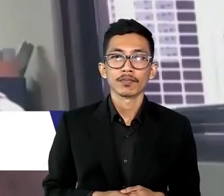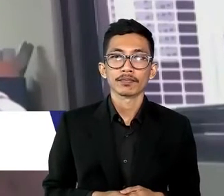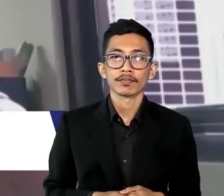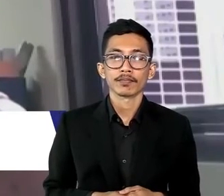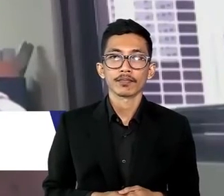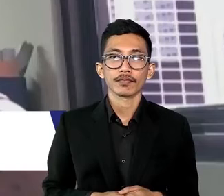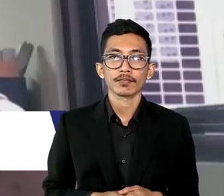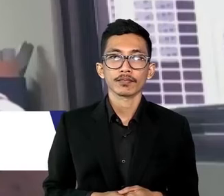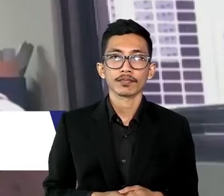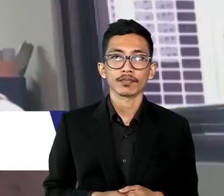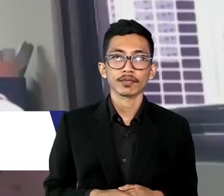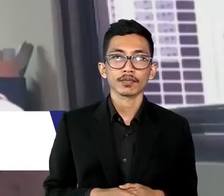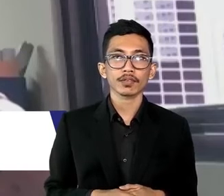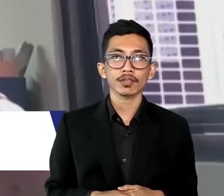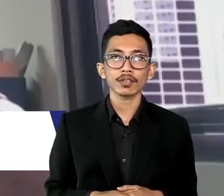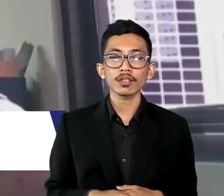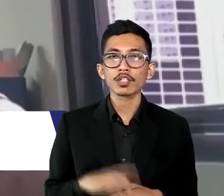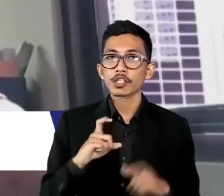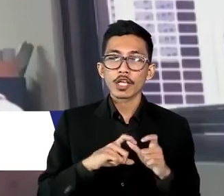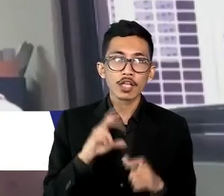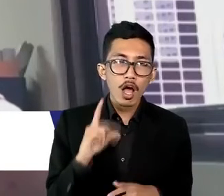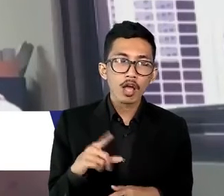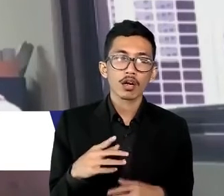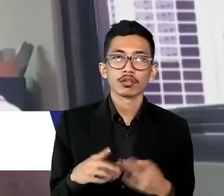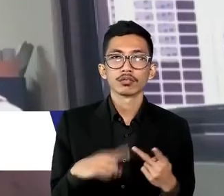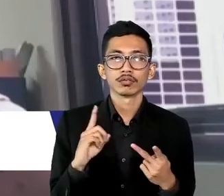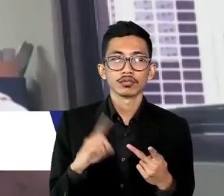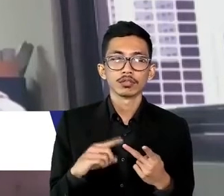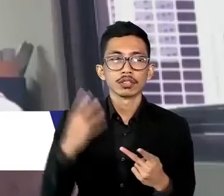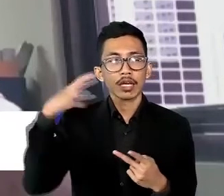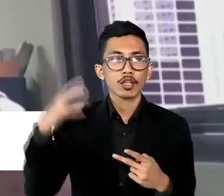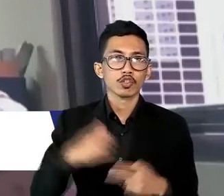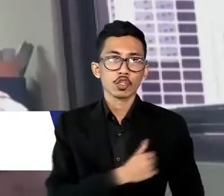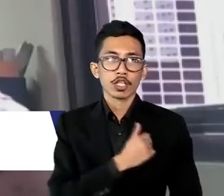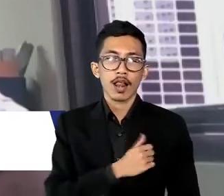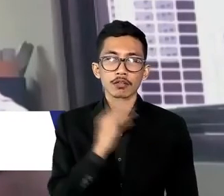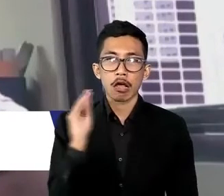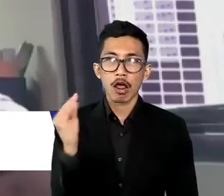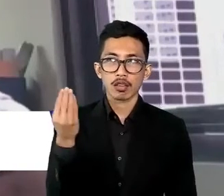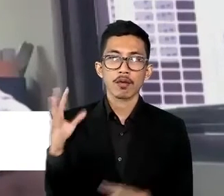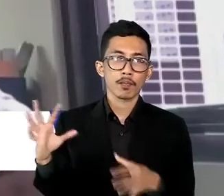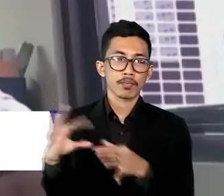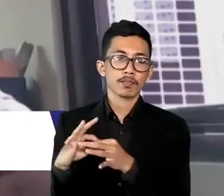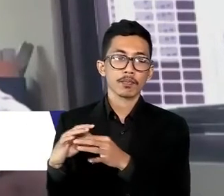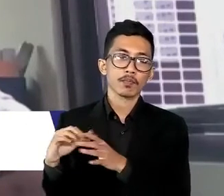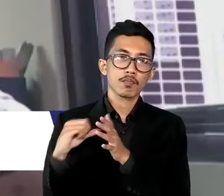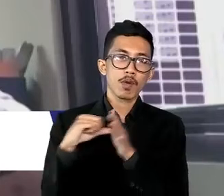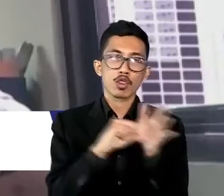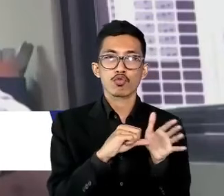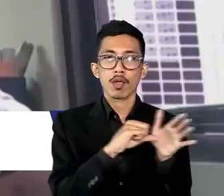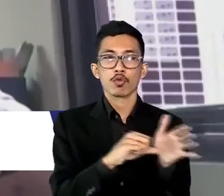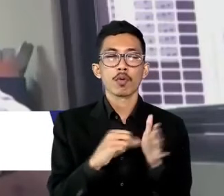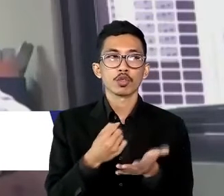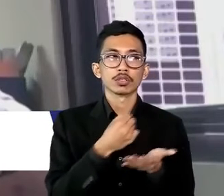lain, CSR, selain juga bantuan dari Dinas Sosial Provinsi DKI Jakarta. Dan kami, harapan kami